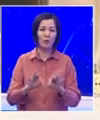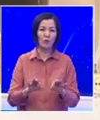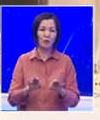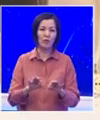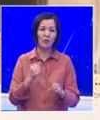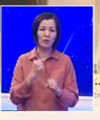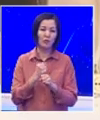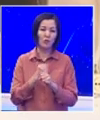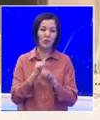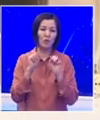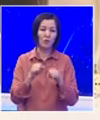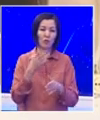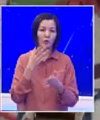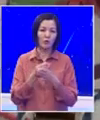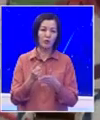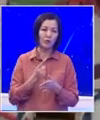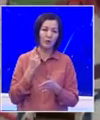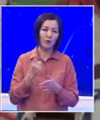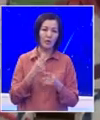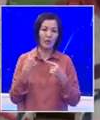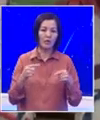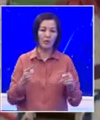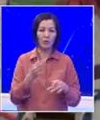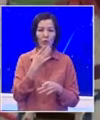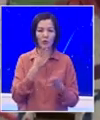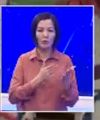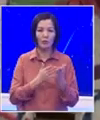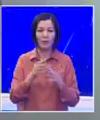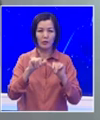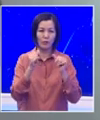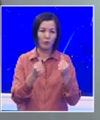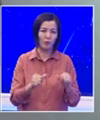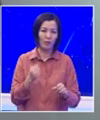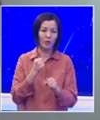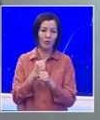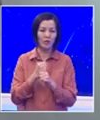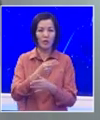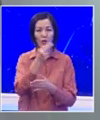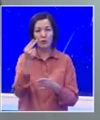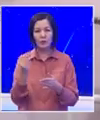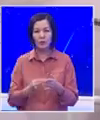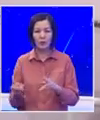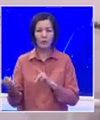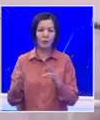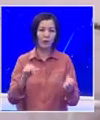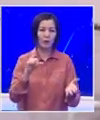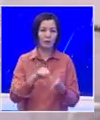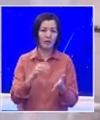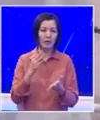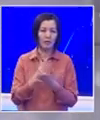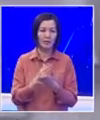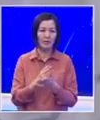бар. Олар өз шеберліктерін көрсетіп, әр түрлі ұлттық бағыттағы бұйымдар жасайды. Сурет салып, би үйірмесіне де